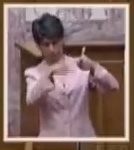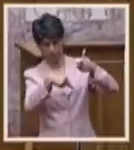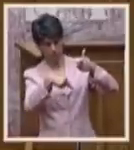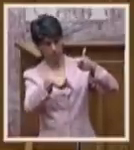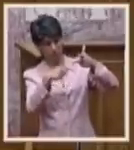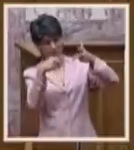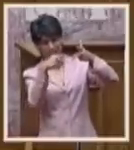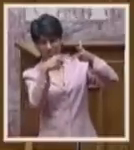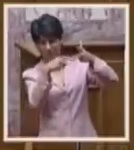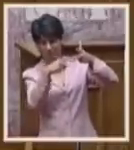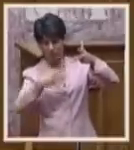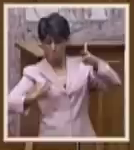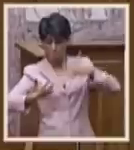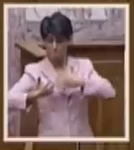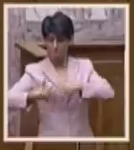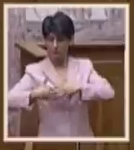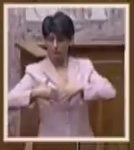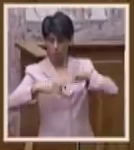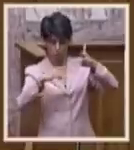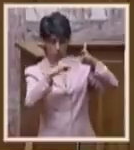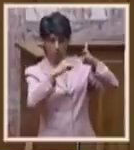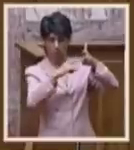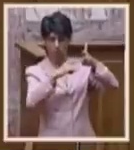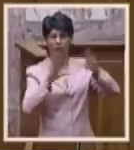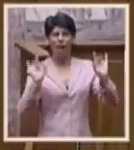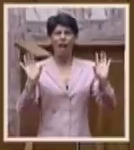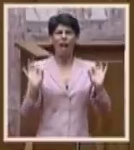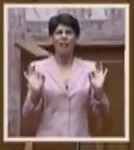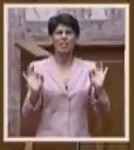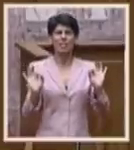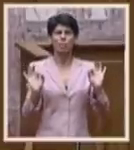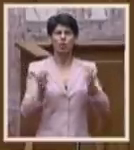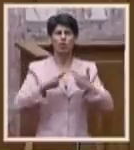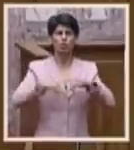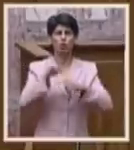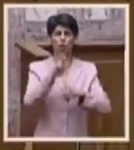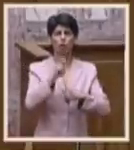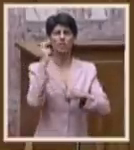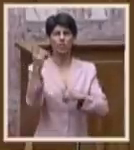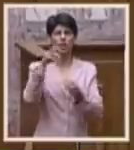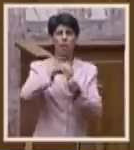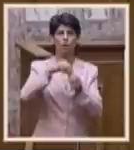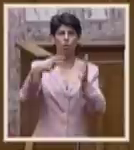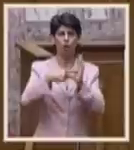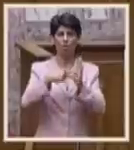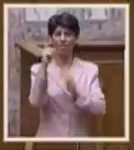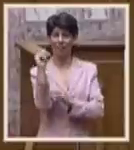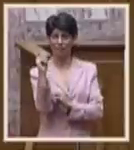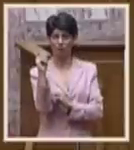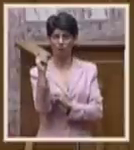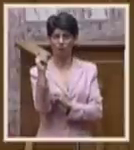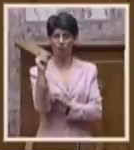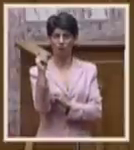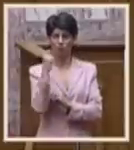αυτή την τρίτη επιλογή κατέληξε και το άτυπο Υπουργικό Συμβούλιο της 22ης Απριλίου το 2010,